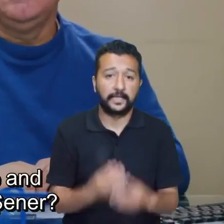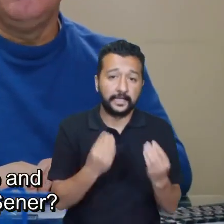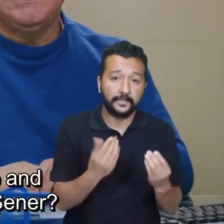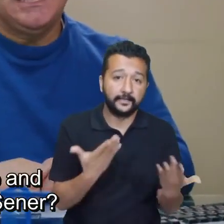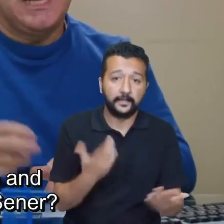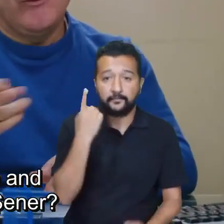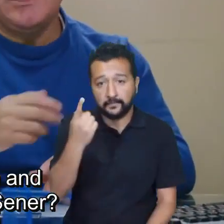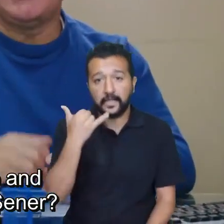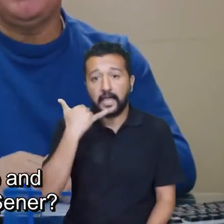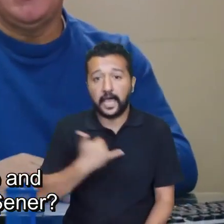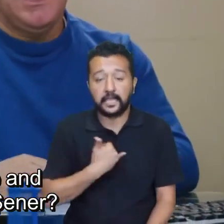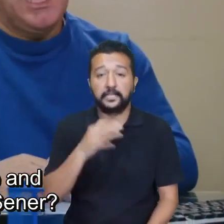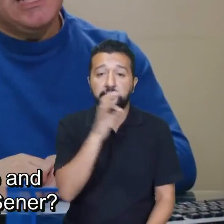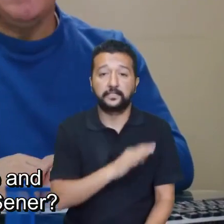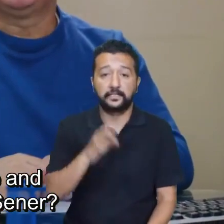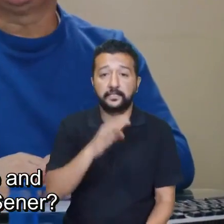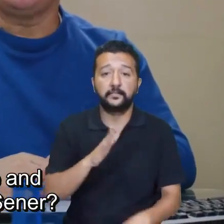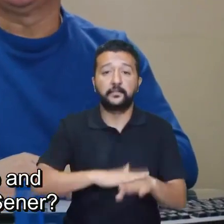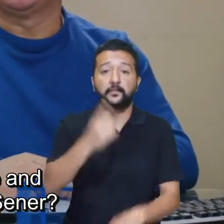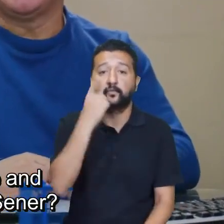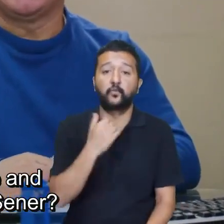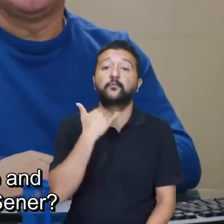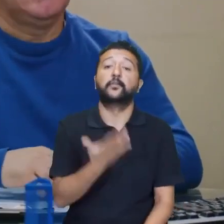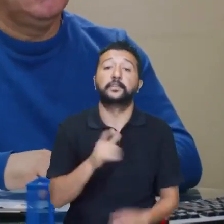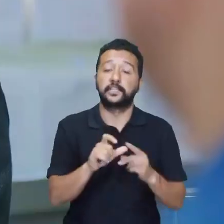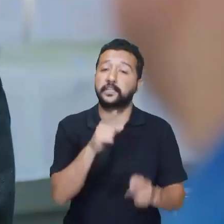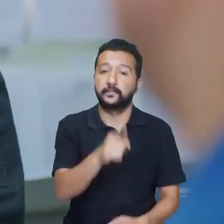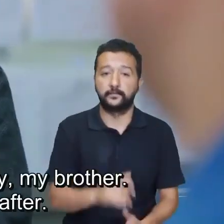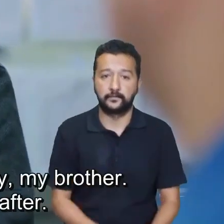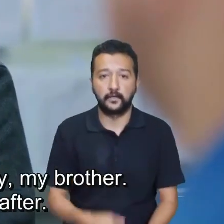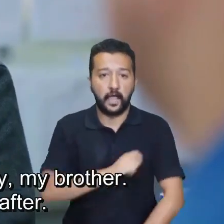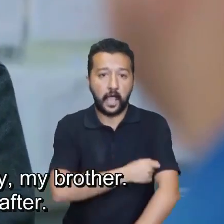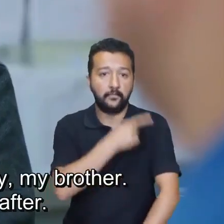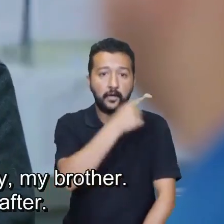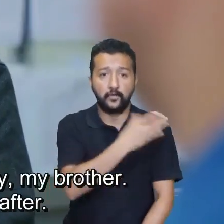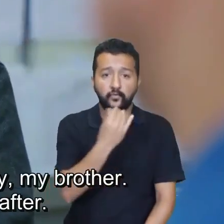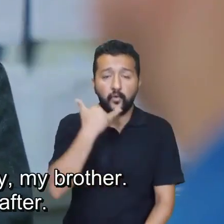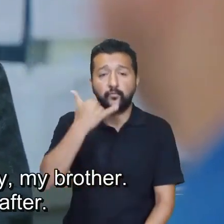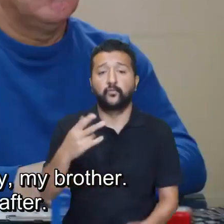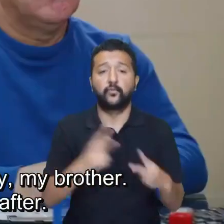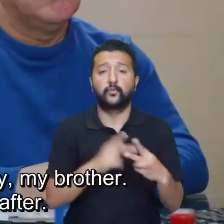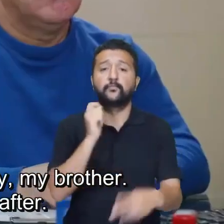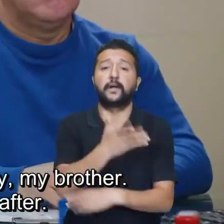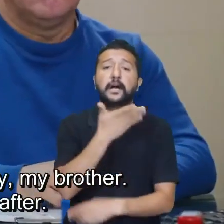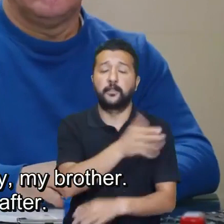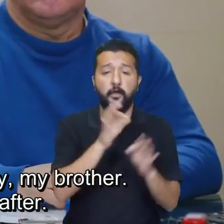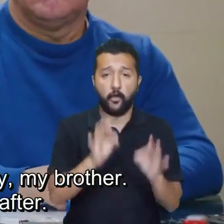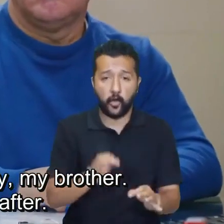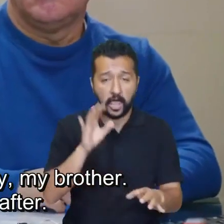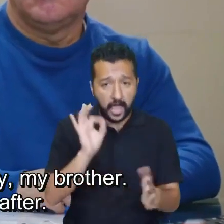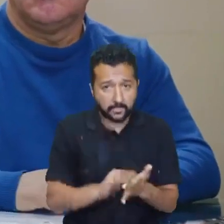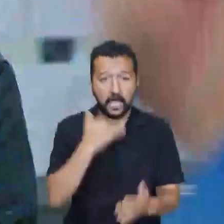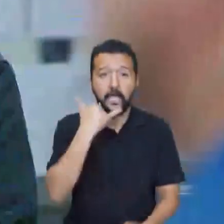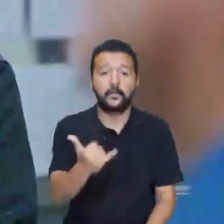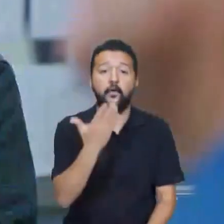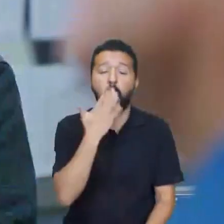İyi de bir kere telefonla arayıp halimi hatırımı sormadın ama Şener. Almanya'dan çok yazıyordu kardeşim. Öyle her an